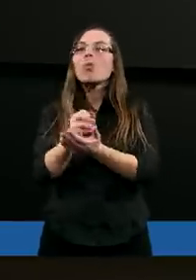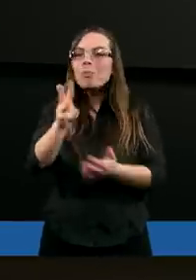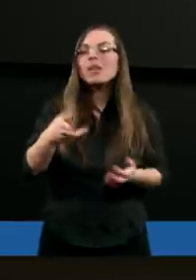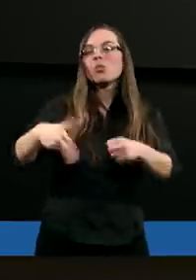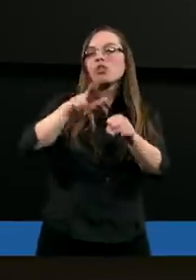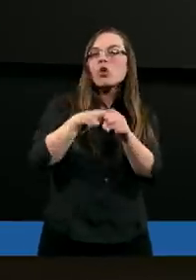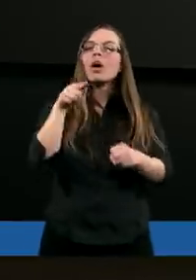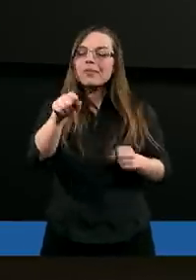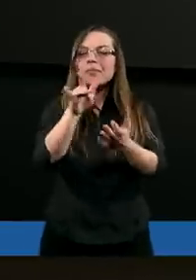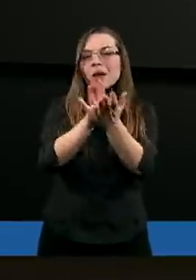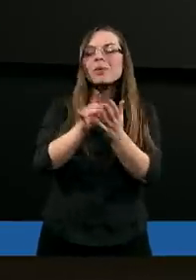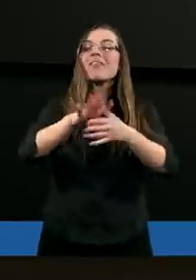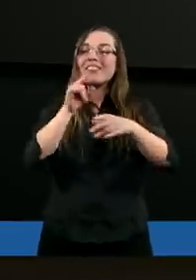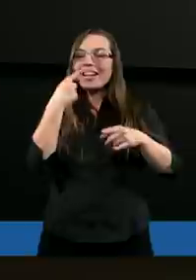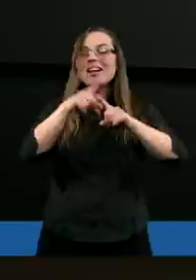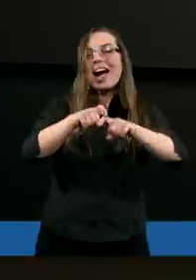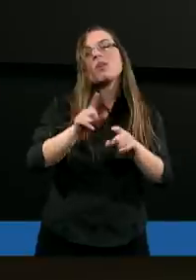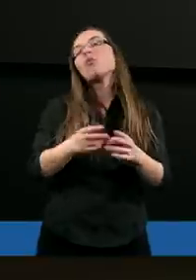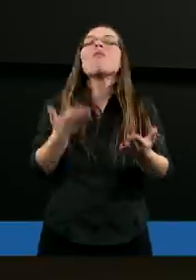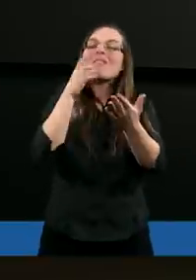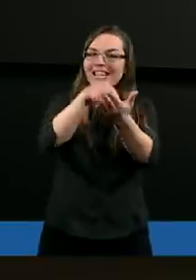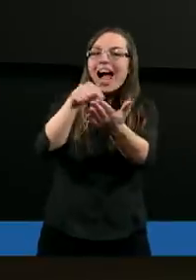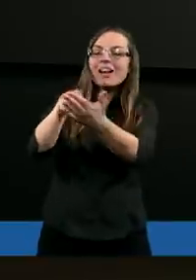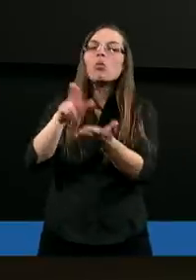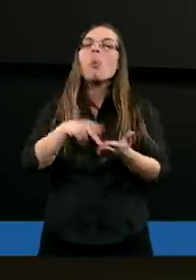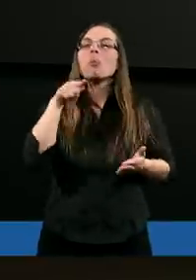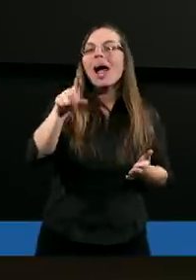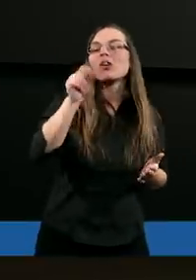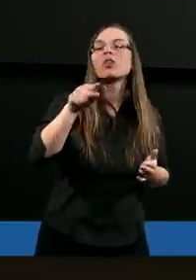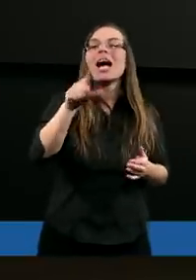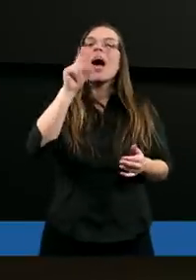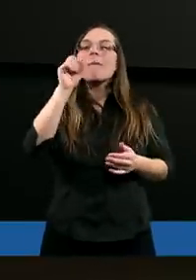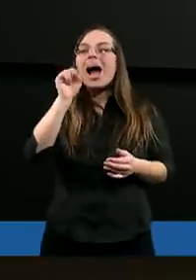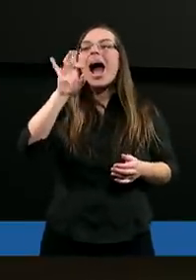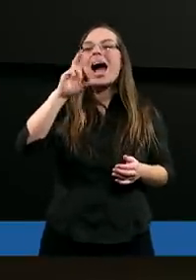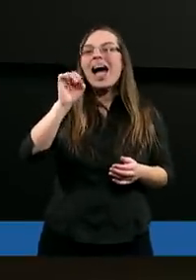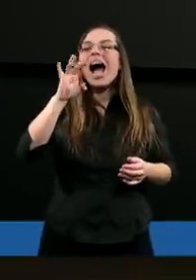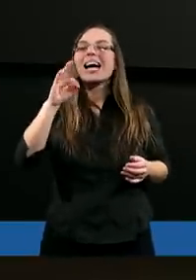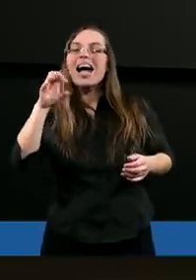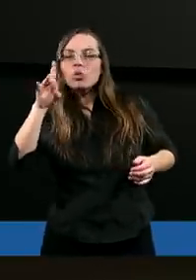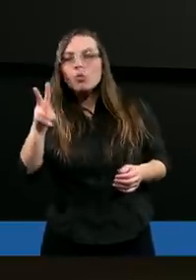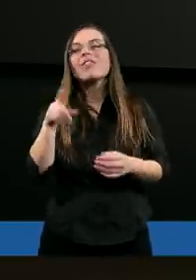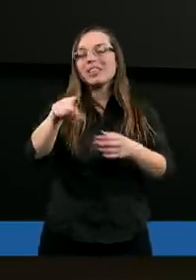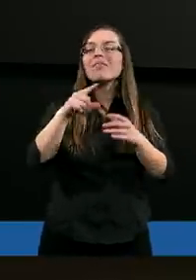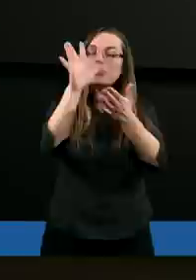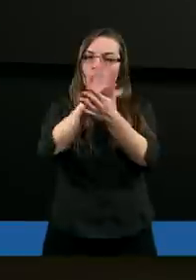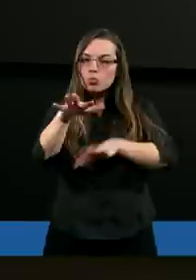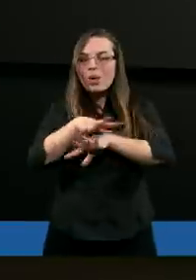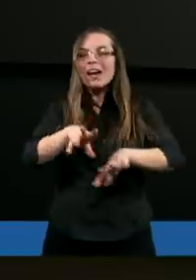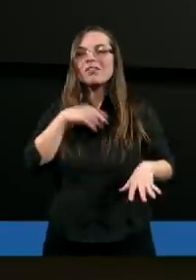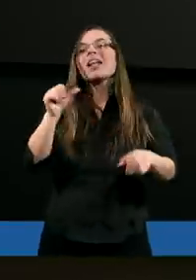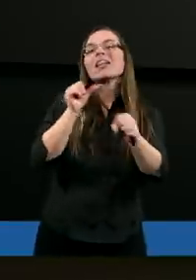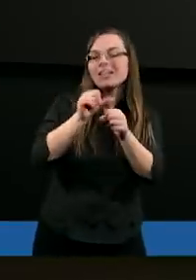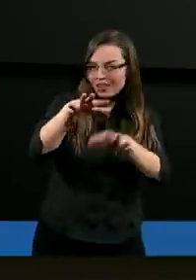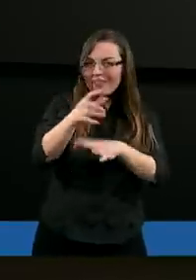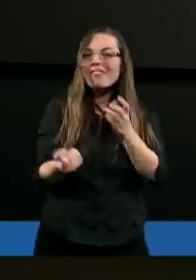w tekście greckim wskazujące na tym, że, na to, że rzeczywiście ten parakletos, on jest ten Duch Święty, ten, który nas zastępuje